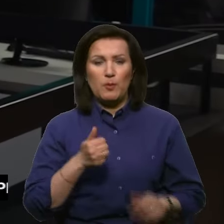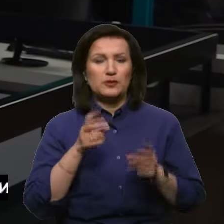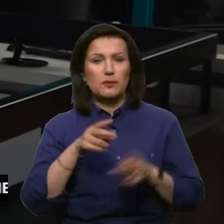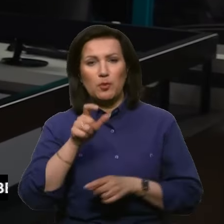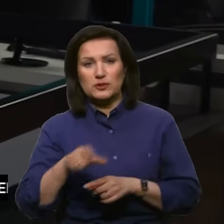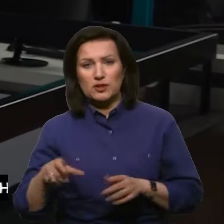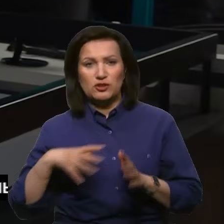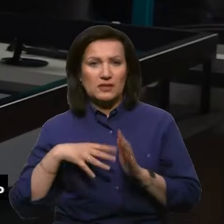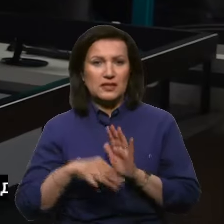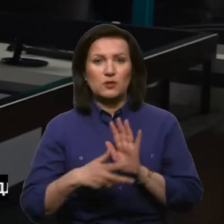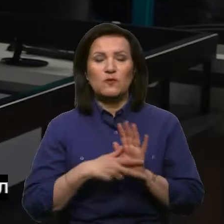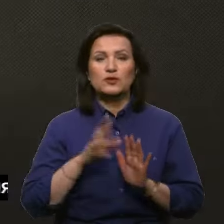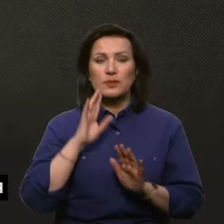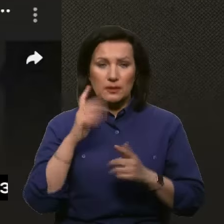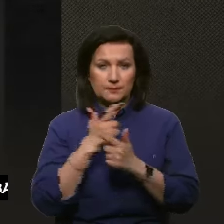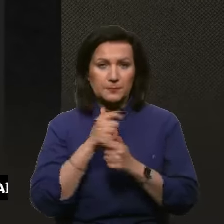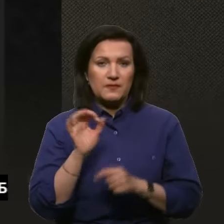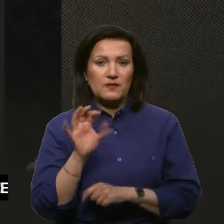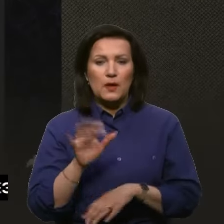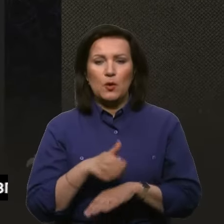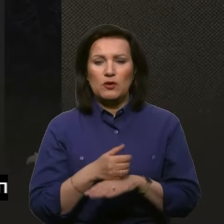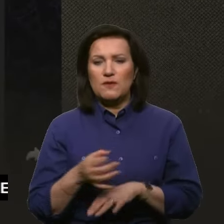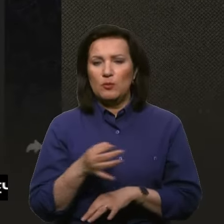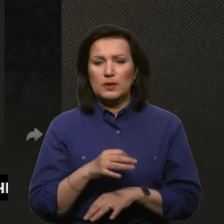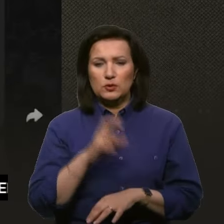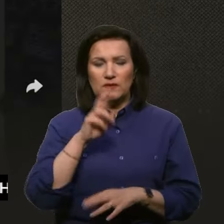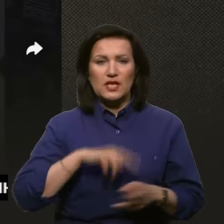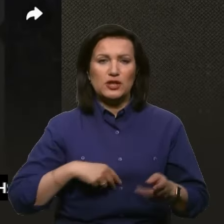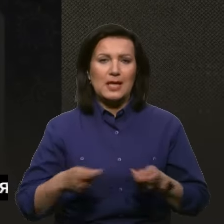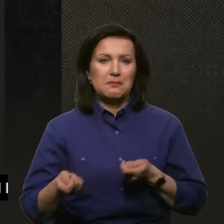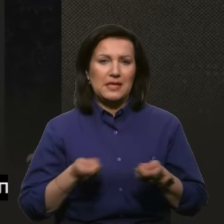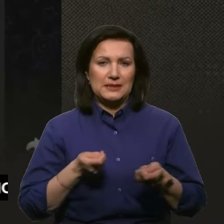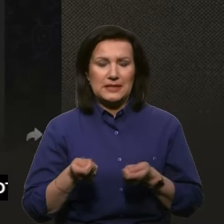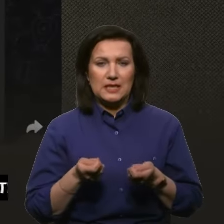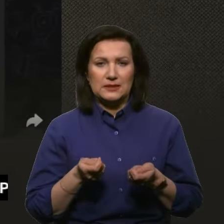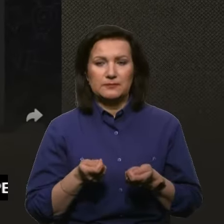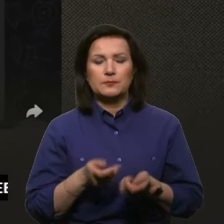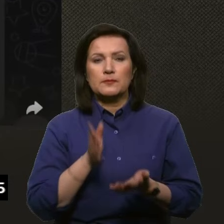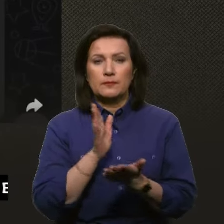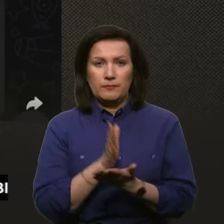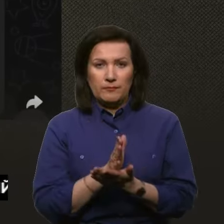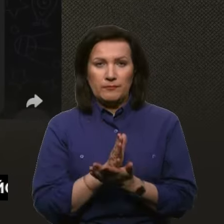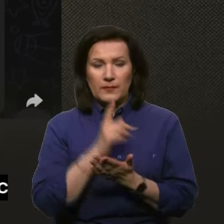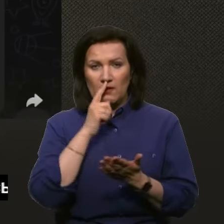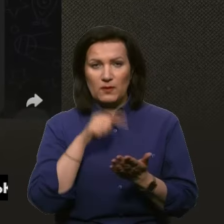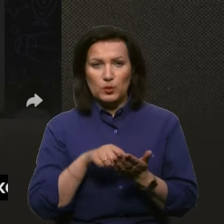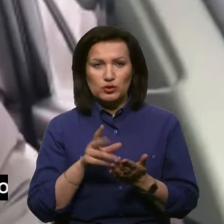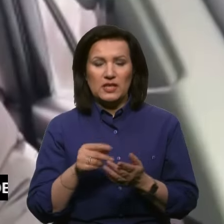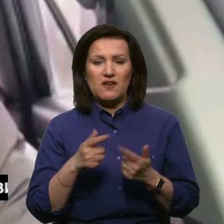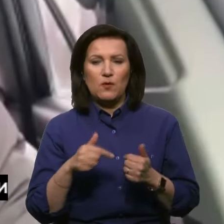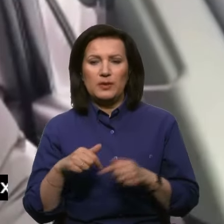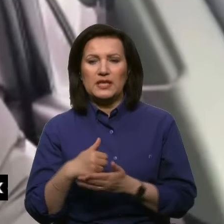постраждалих та загиблих о 8 ранку повідомив у телеграмі голова обласної держадміністрації Сергій Лисак. Є влучання в